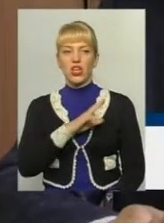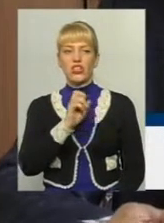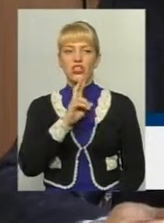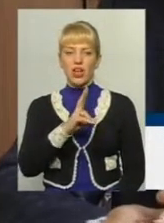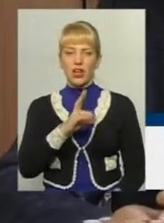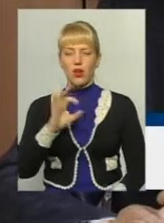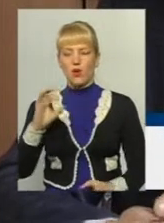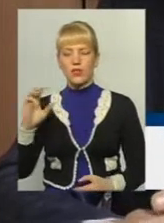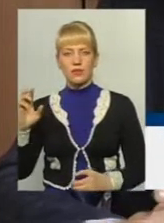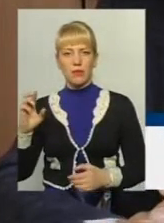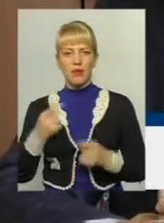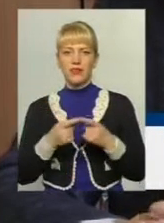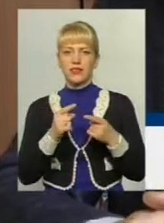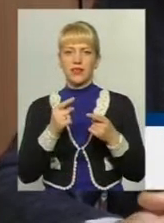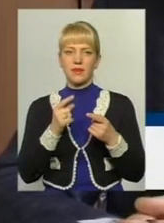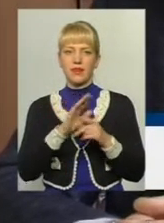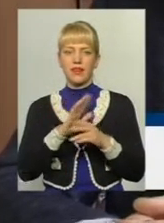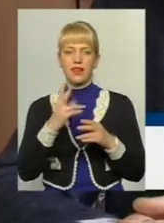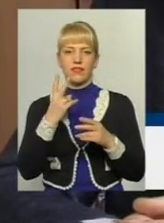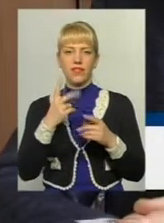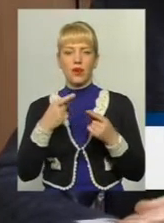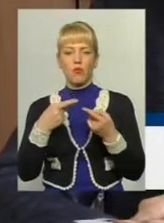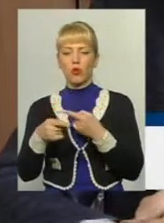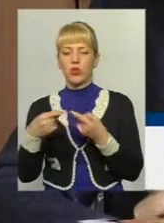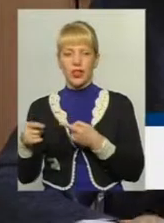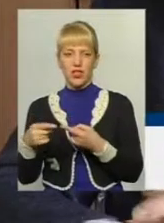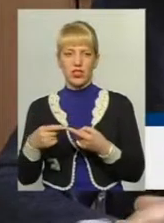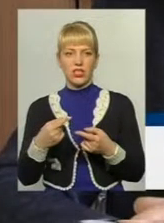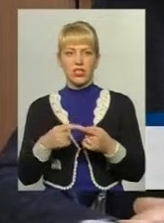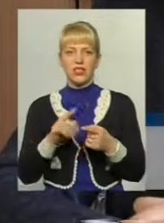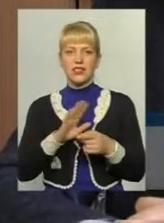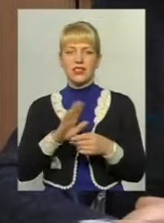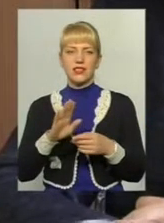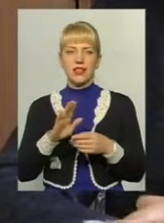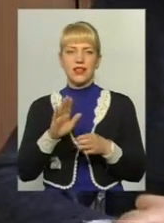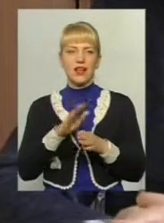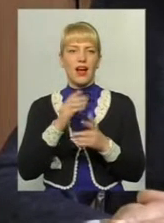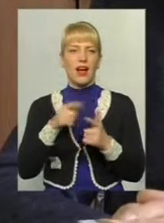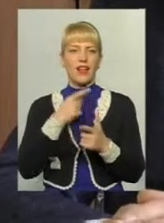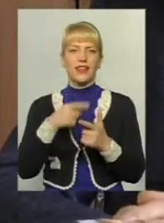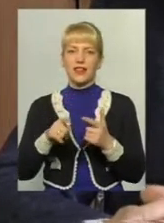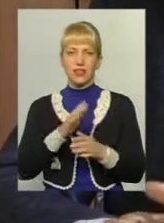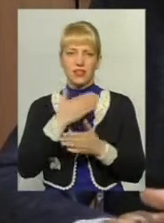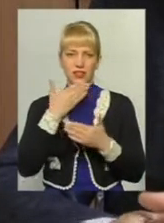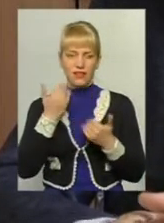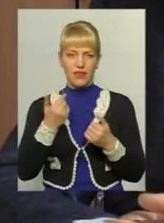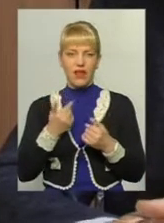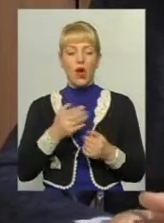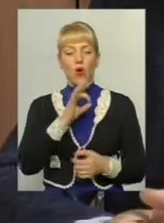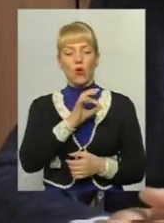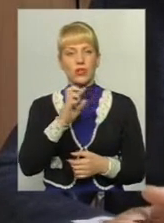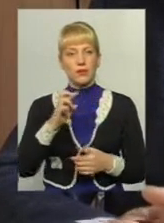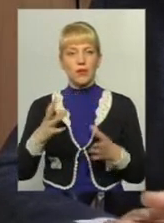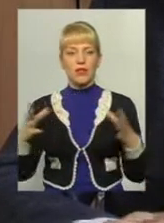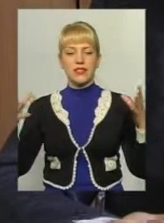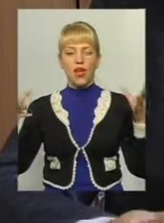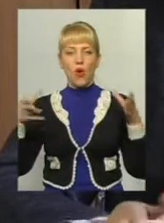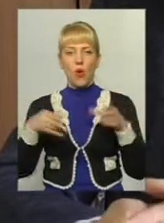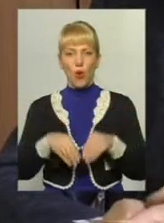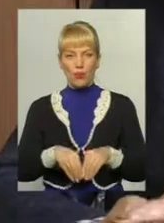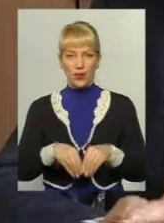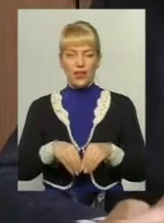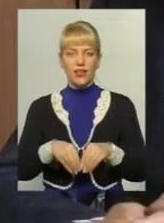В управлінні житлово-комунального господарства Хмельницької міської ради вважають, що некоректно протиставляти ОСББ ЖЕКам, адже і перші, і другі мають